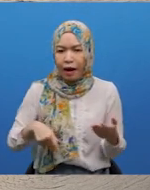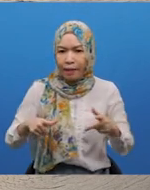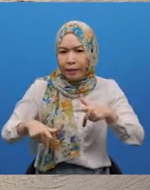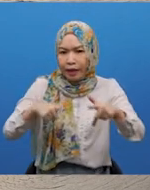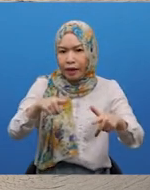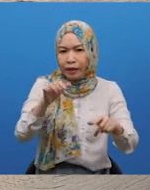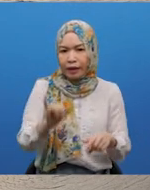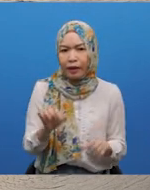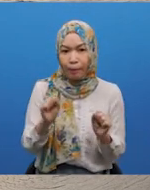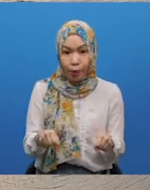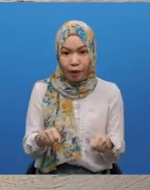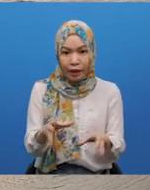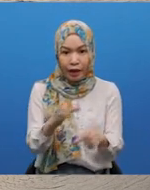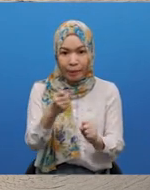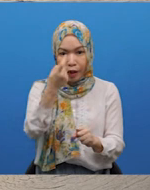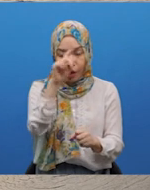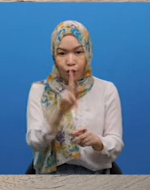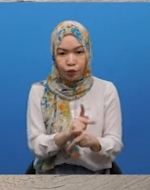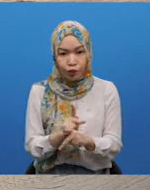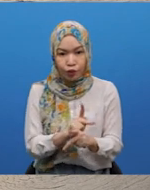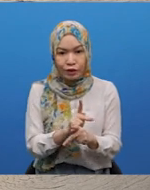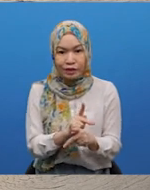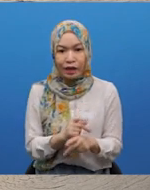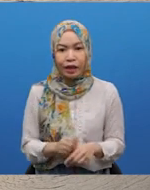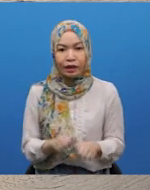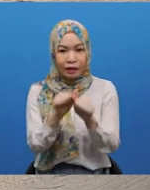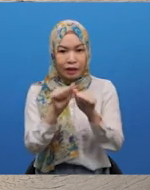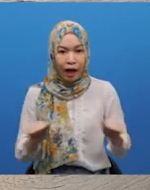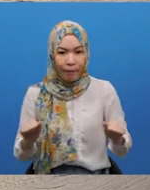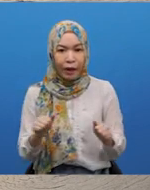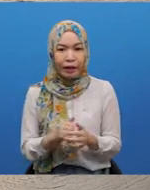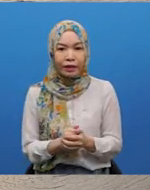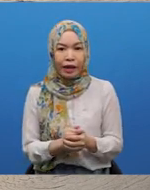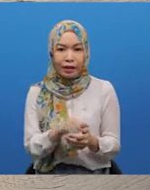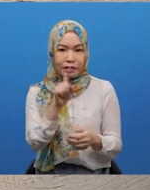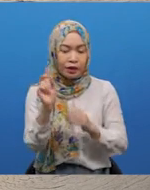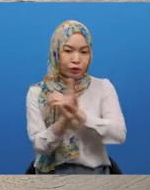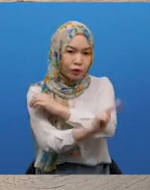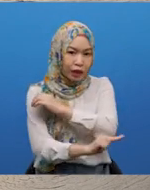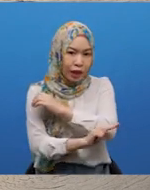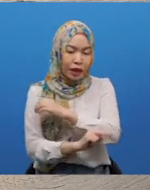boleh diambil untuk menjaga keamanan sesebuah negara?